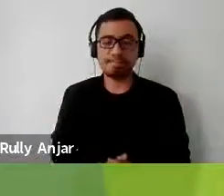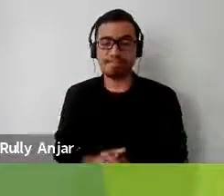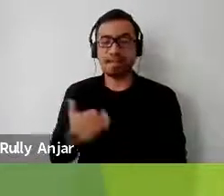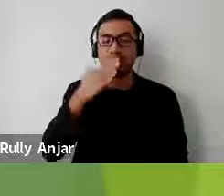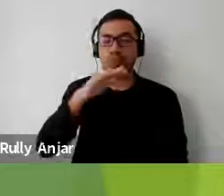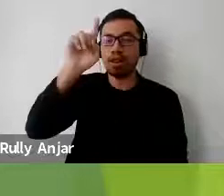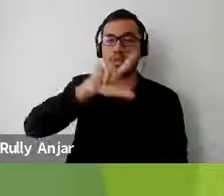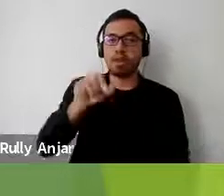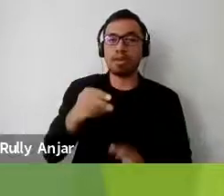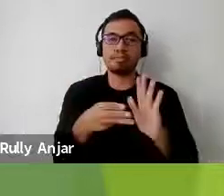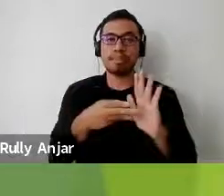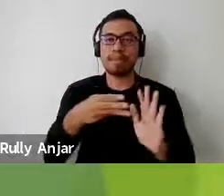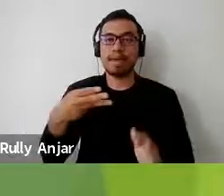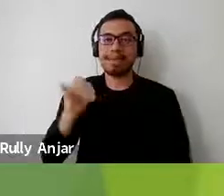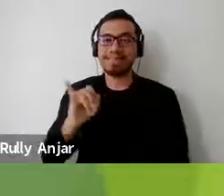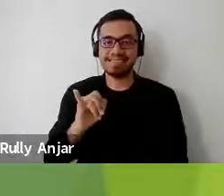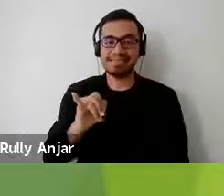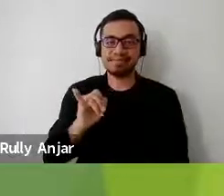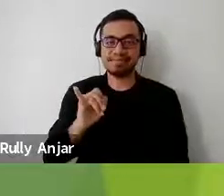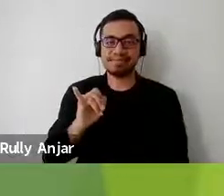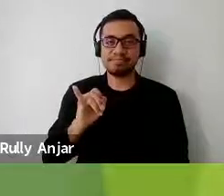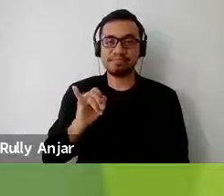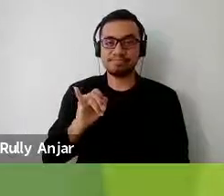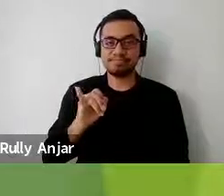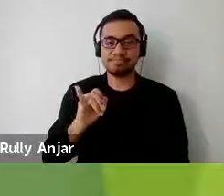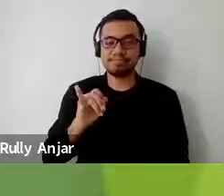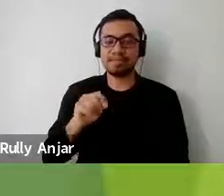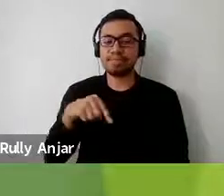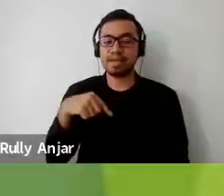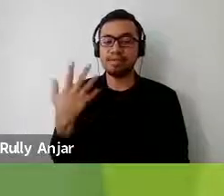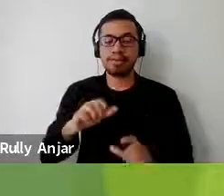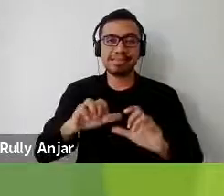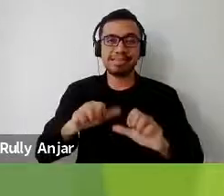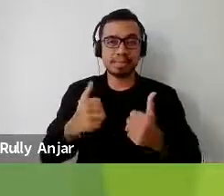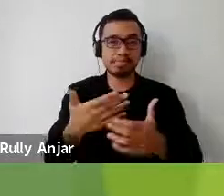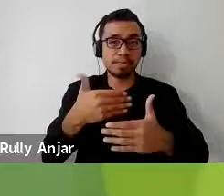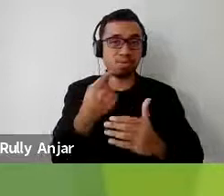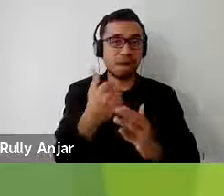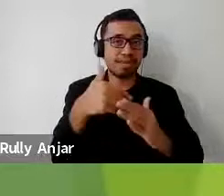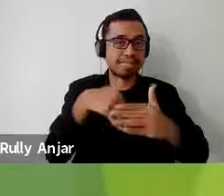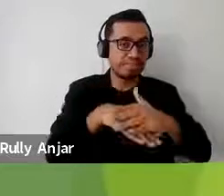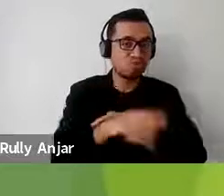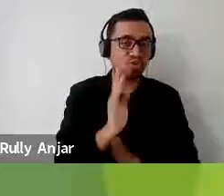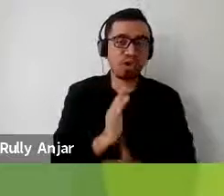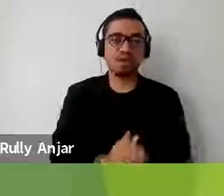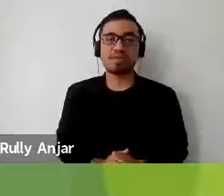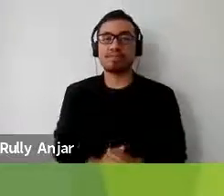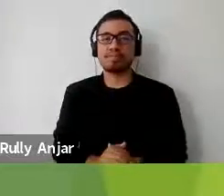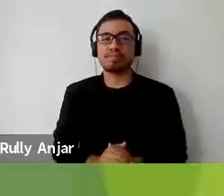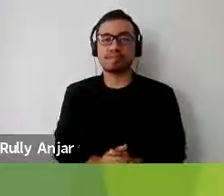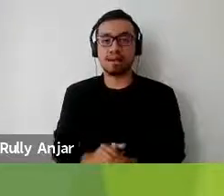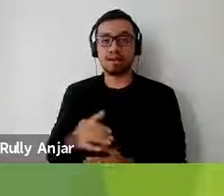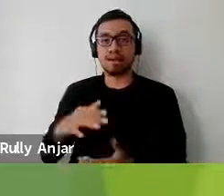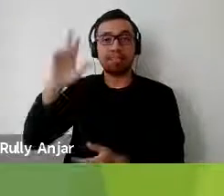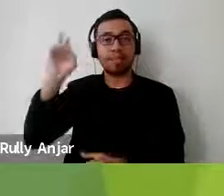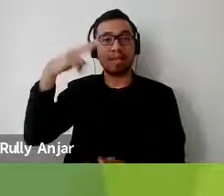ya kita sudah melakukan social safety net yang sangat luar biasa. Jadi kalau dari pusat ada angka 200, baik